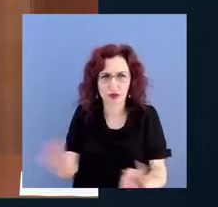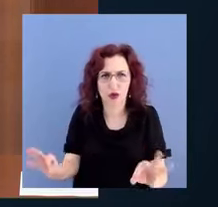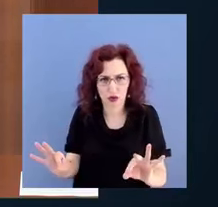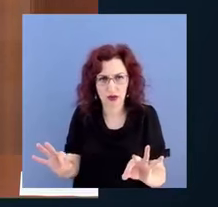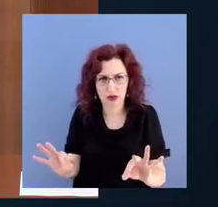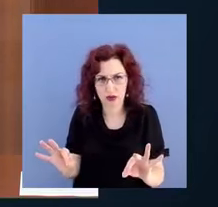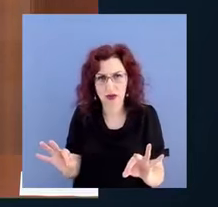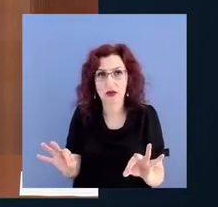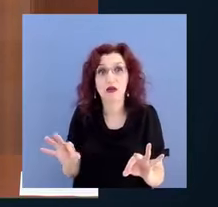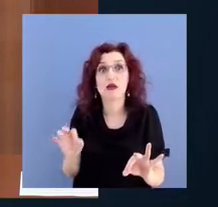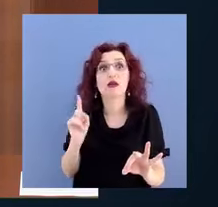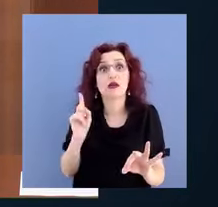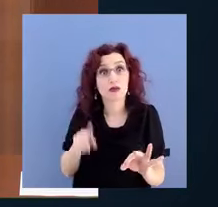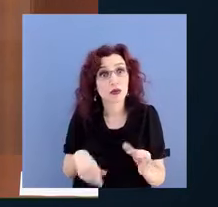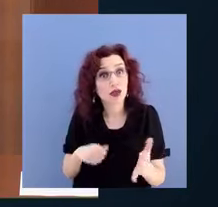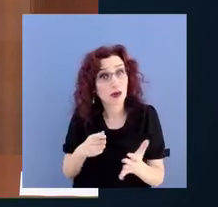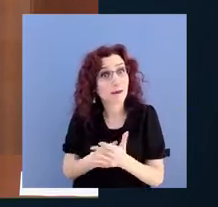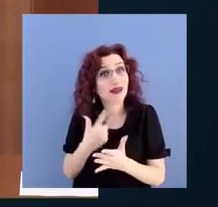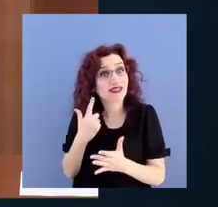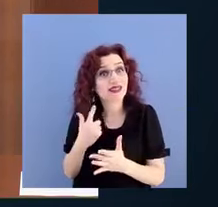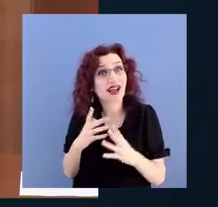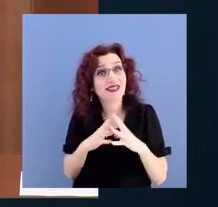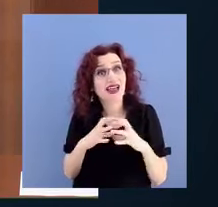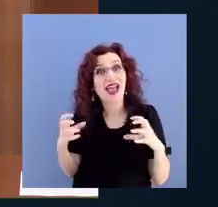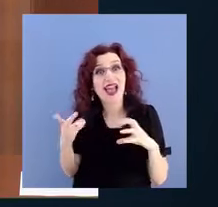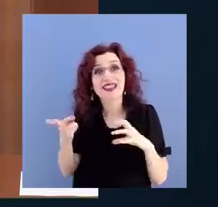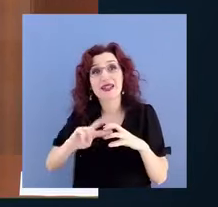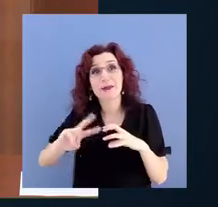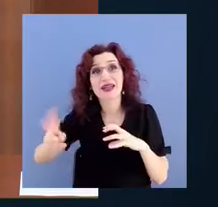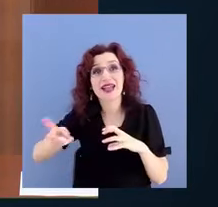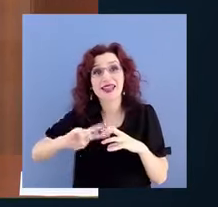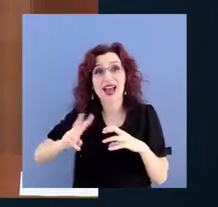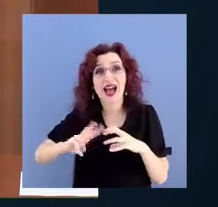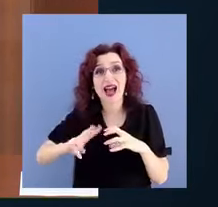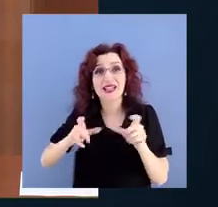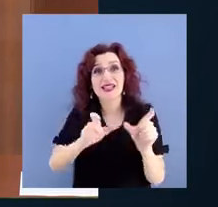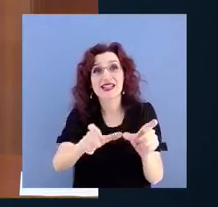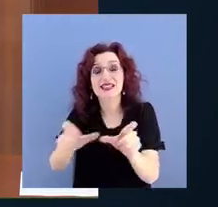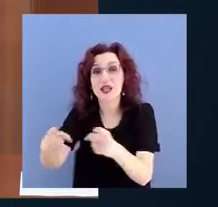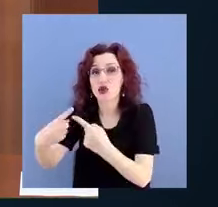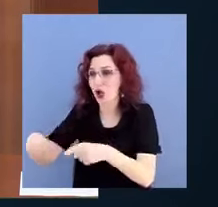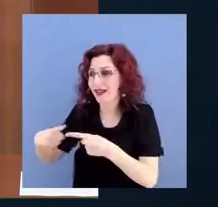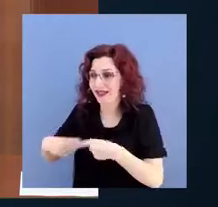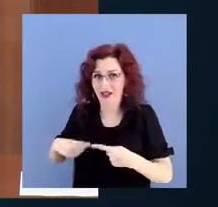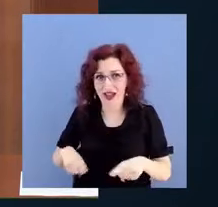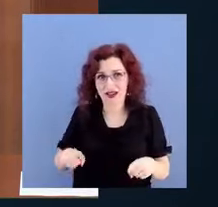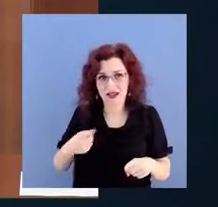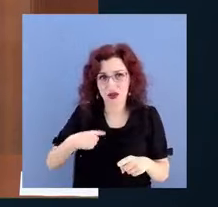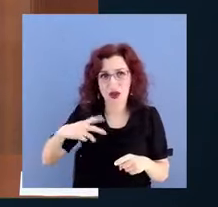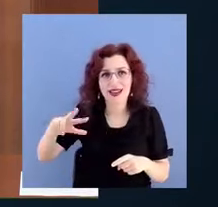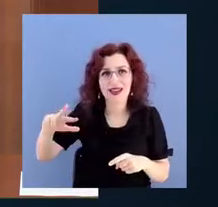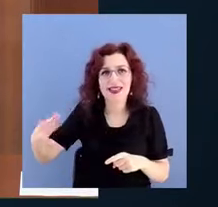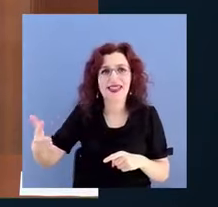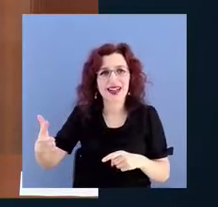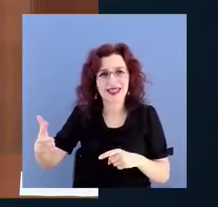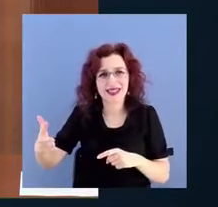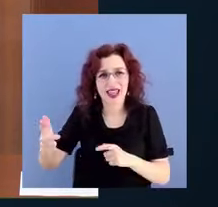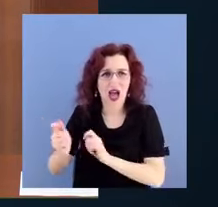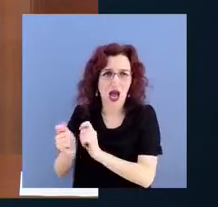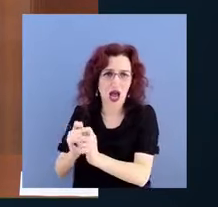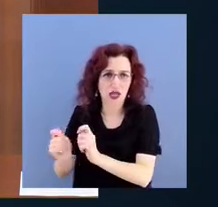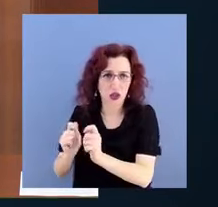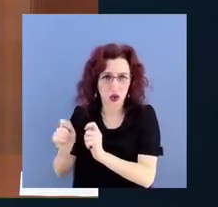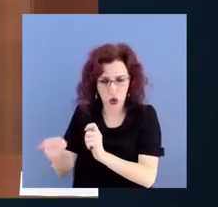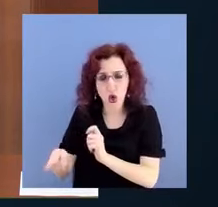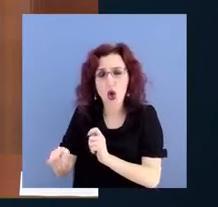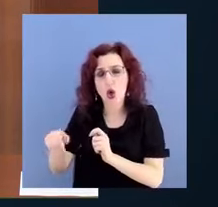con fra enti bilaterali di settori diversi quello più affine a noi al terziario che oggi è qui presente